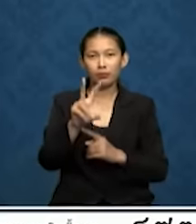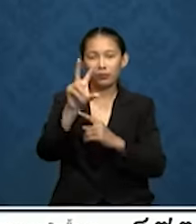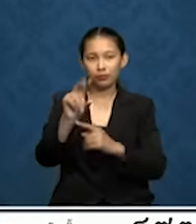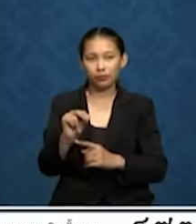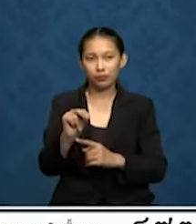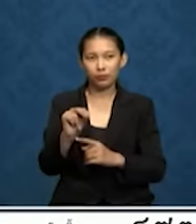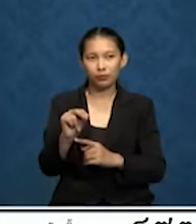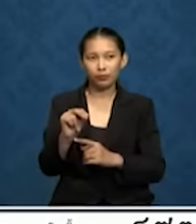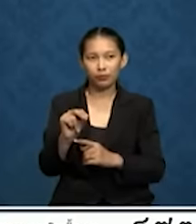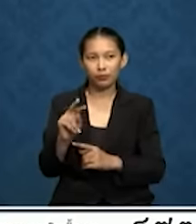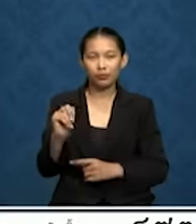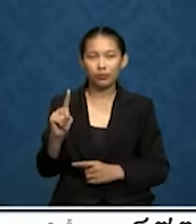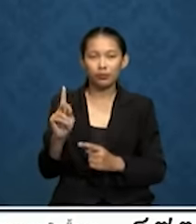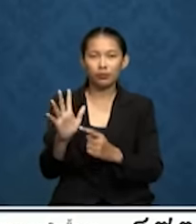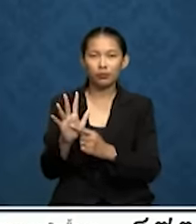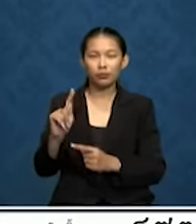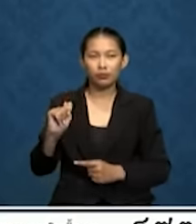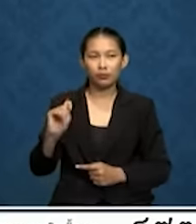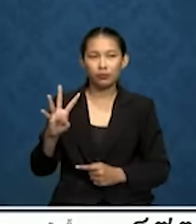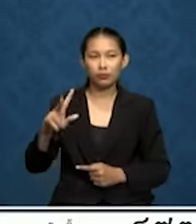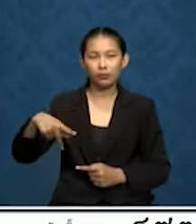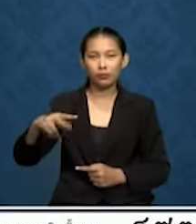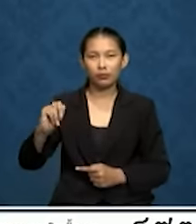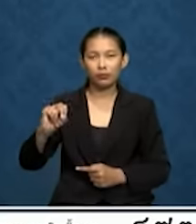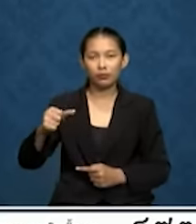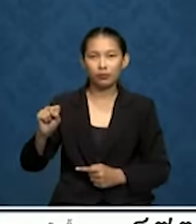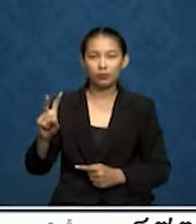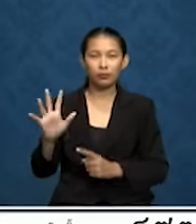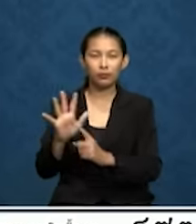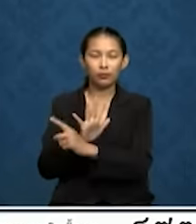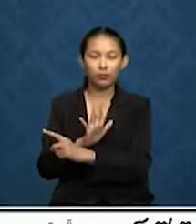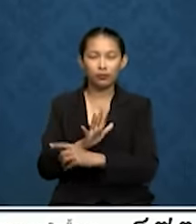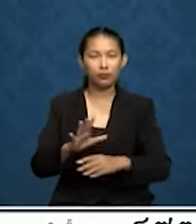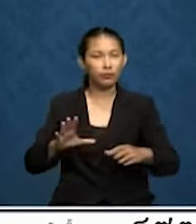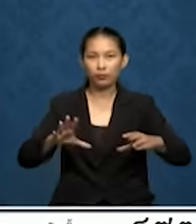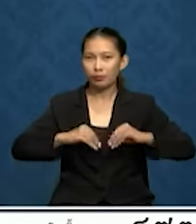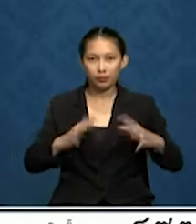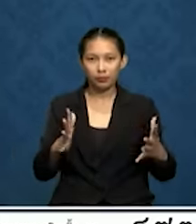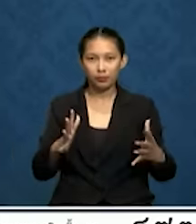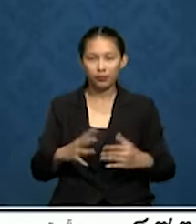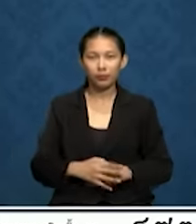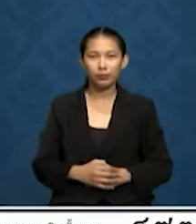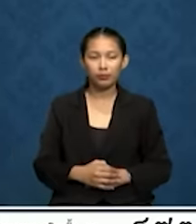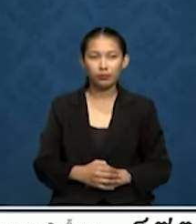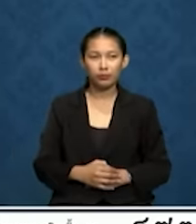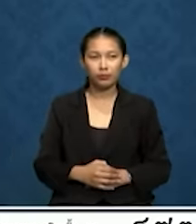130นายณัฐพงษ์สุมโนธรรม ไม่เห็นชอบครับ